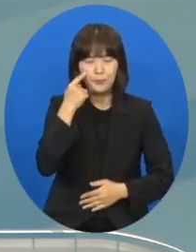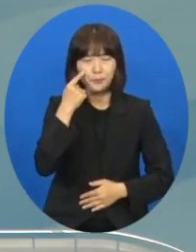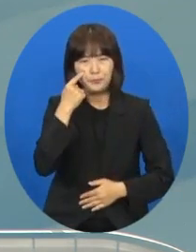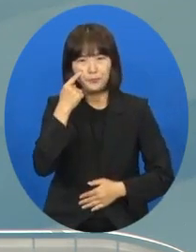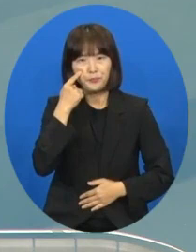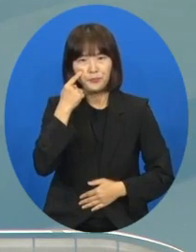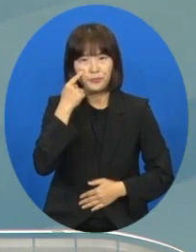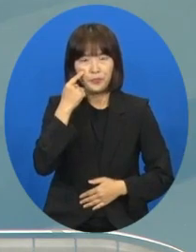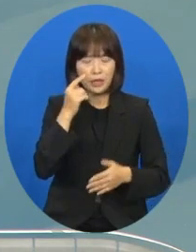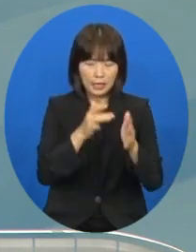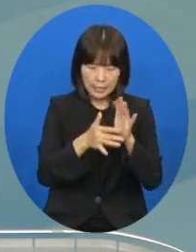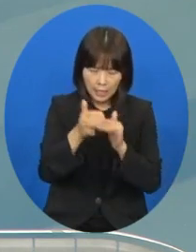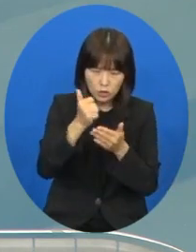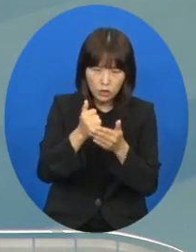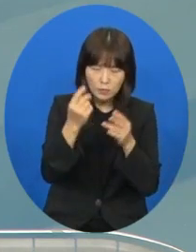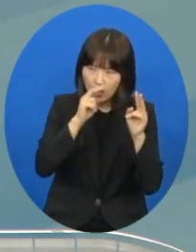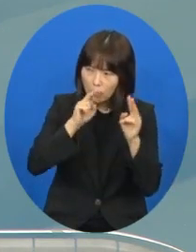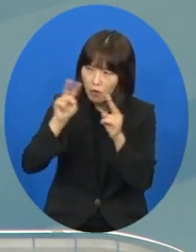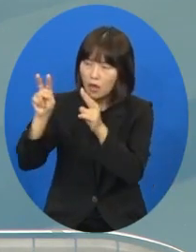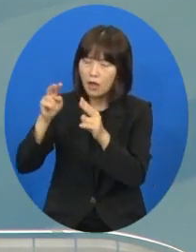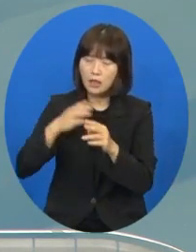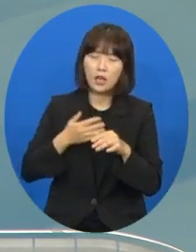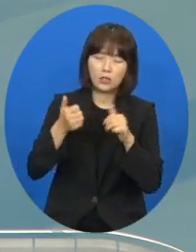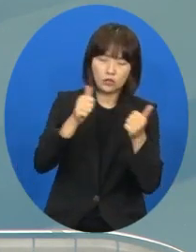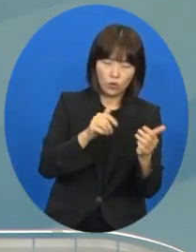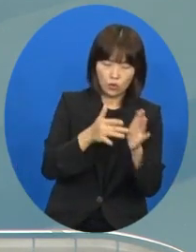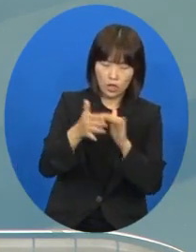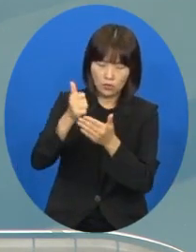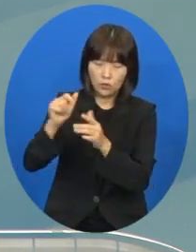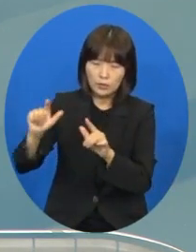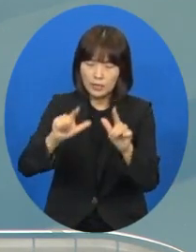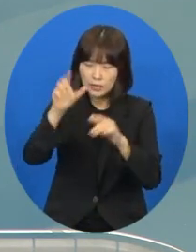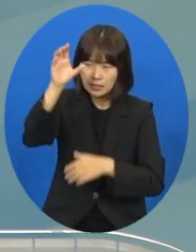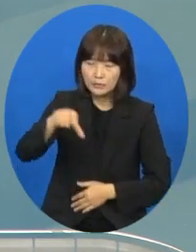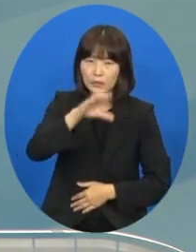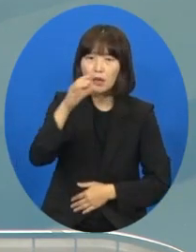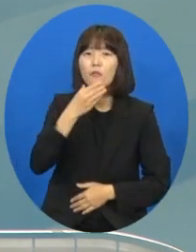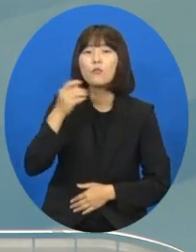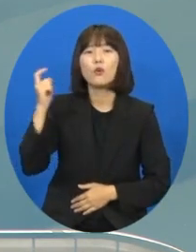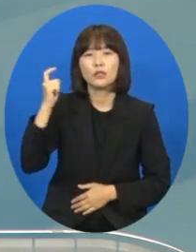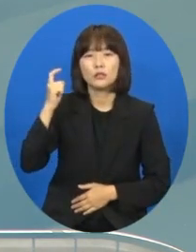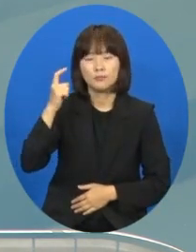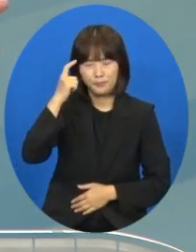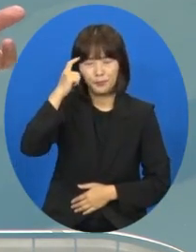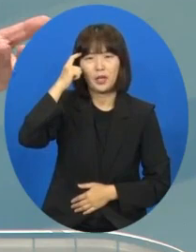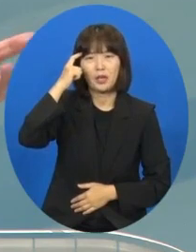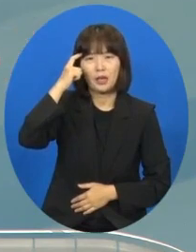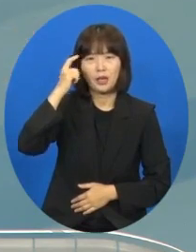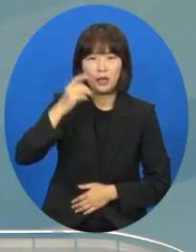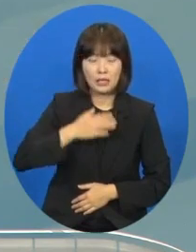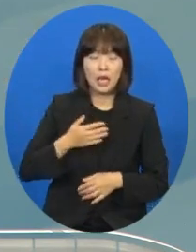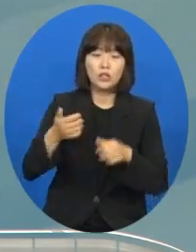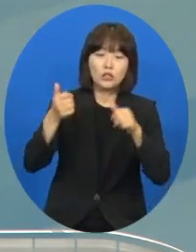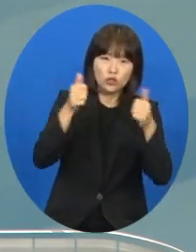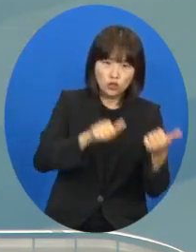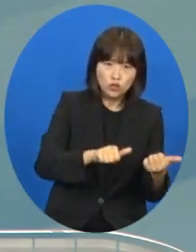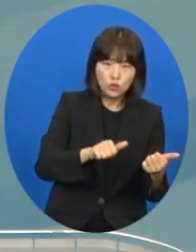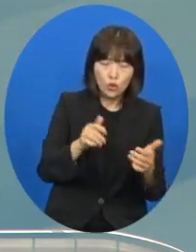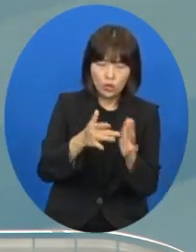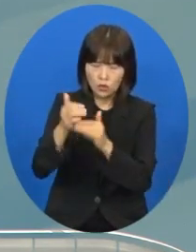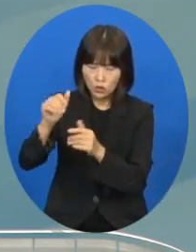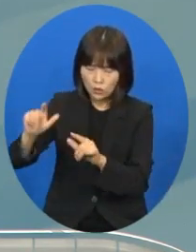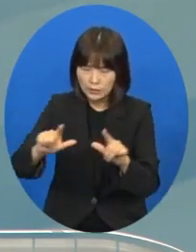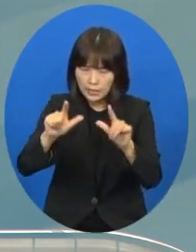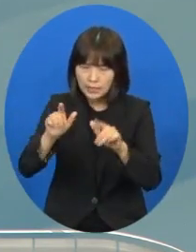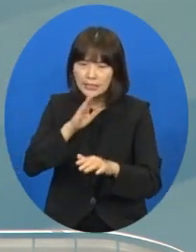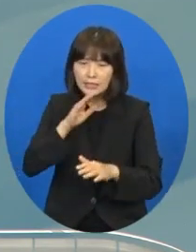예수를 바라보라. 나는 죽고 예수로 사는 십자가의 복음이. 여러분, 나는 죽고 예수로 사는 진짜 믿음을